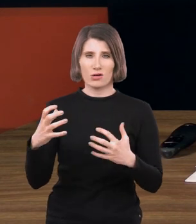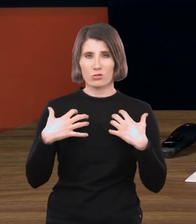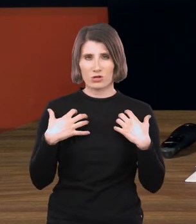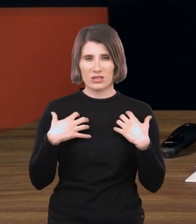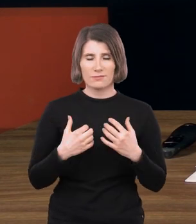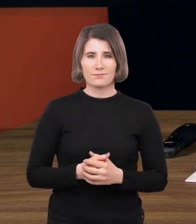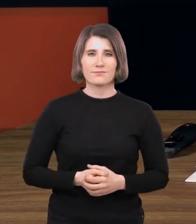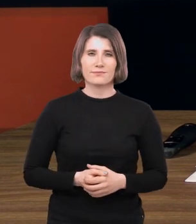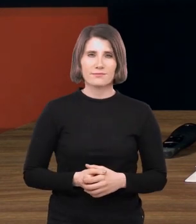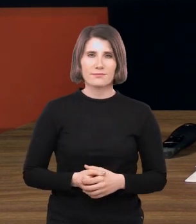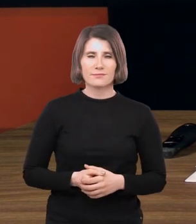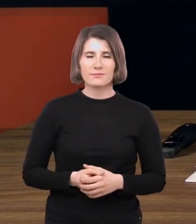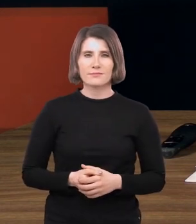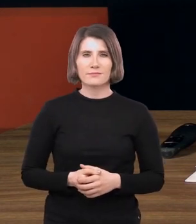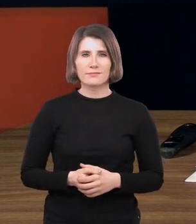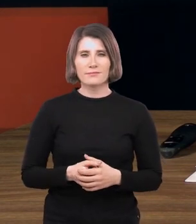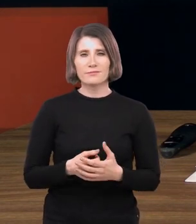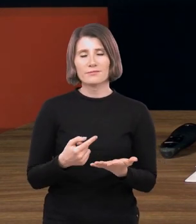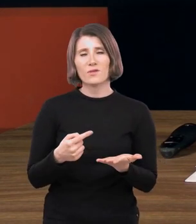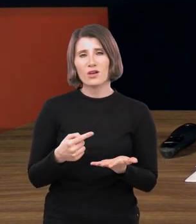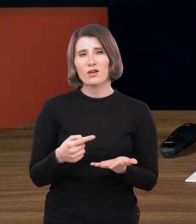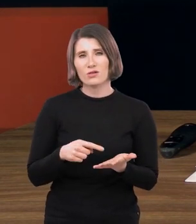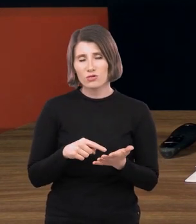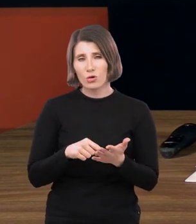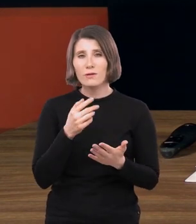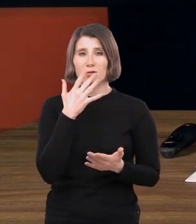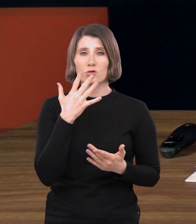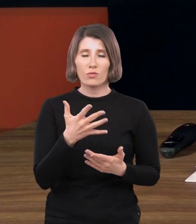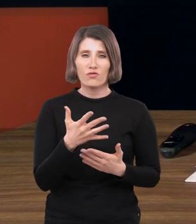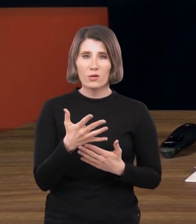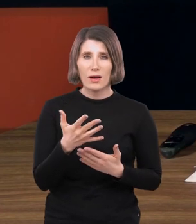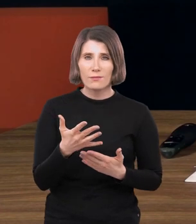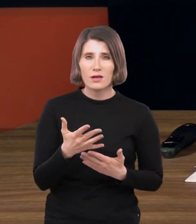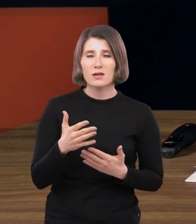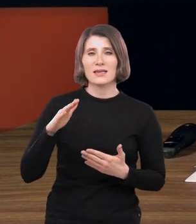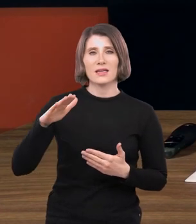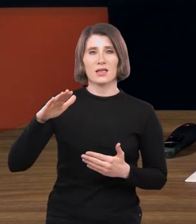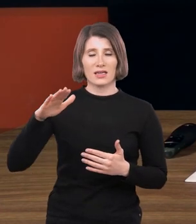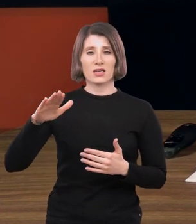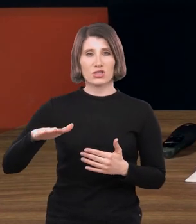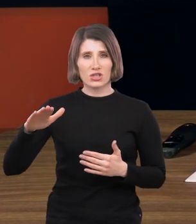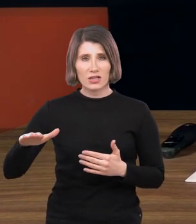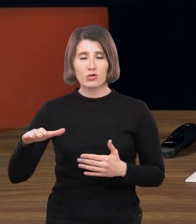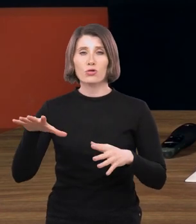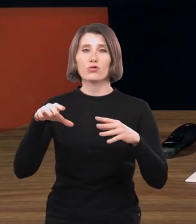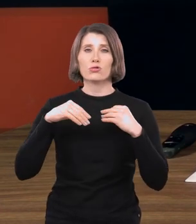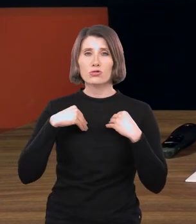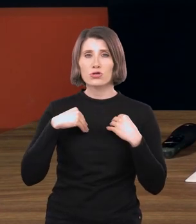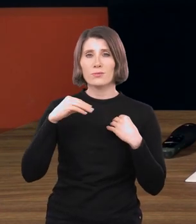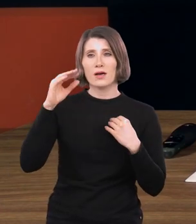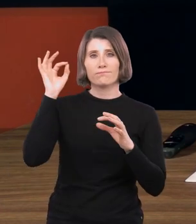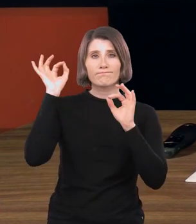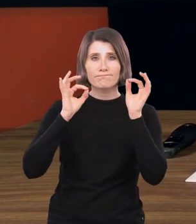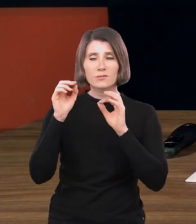stopniu. I to, co powiedziałam, dziecko po dokonaniu diagnozy i po